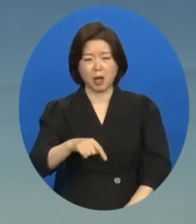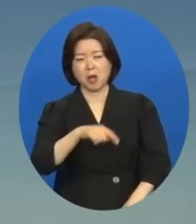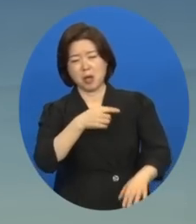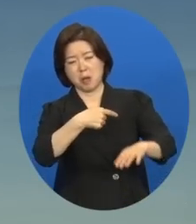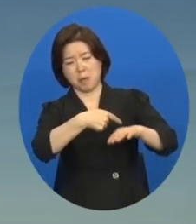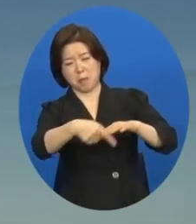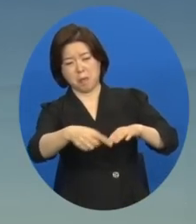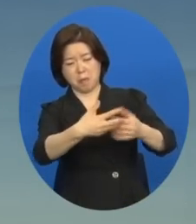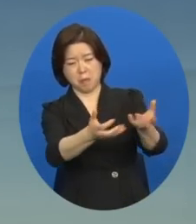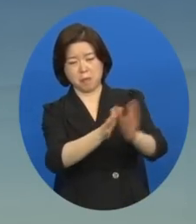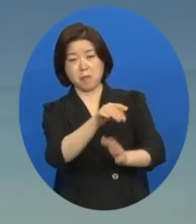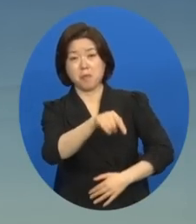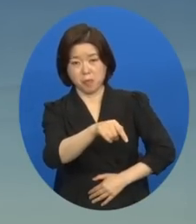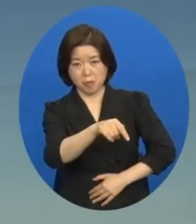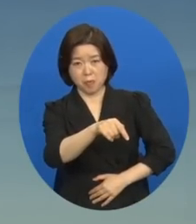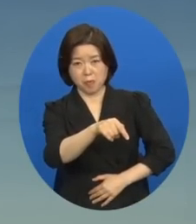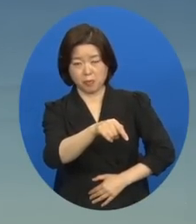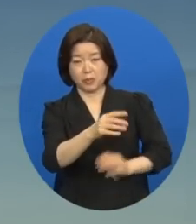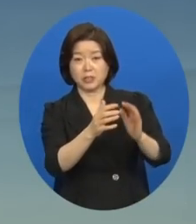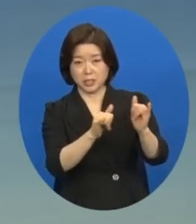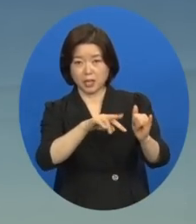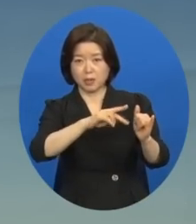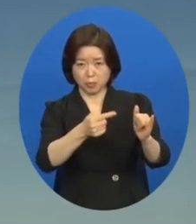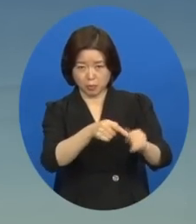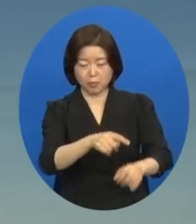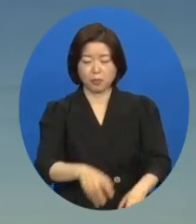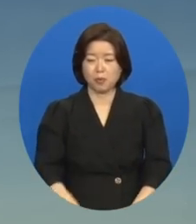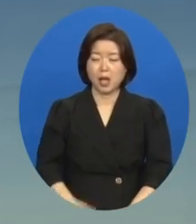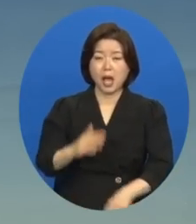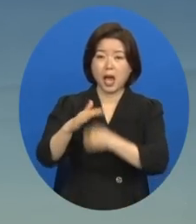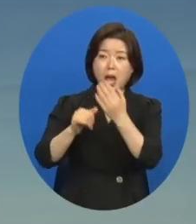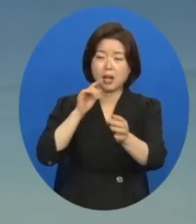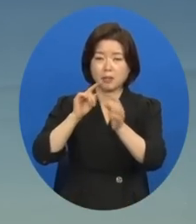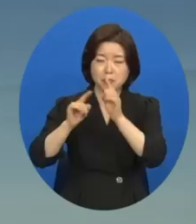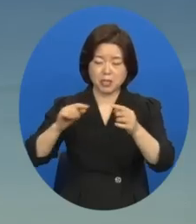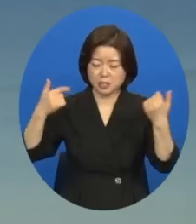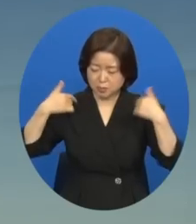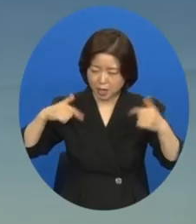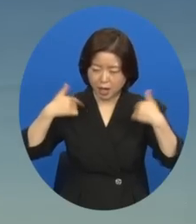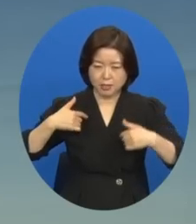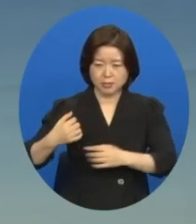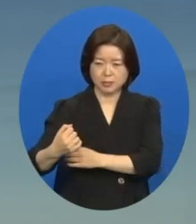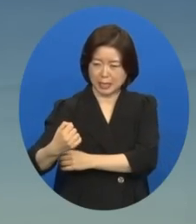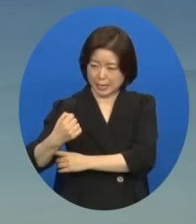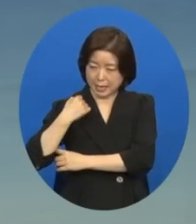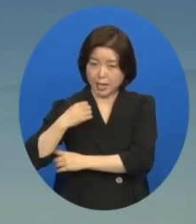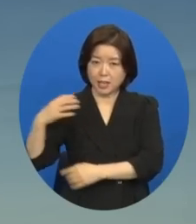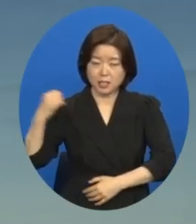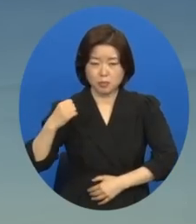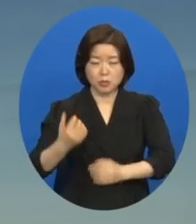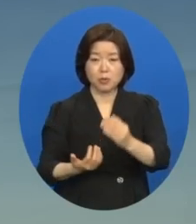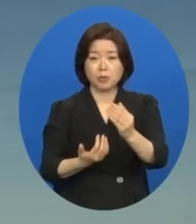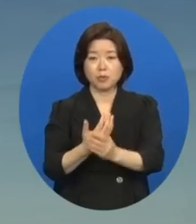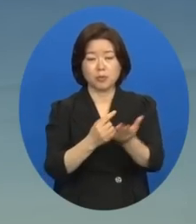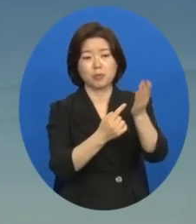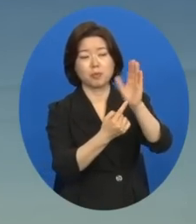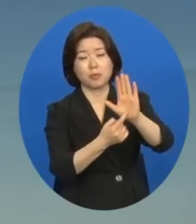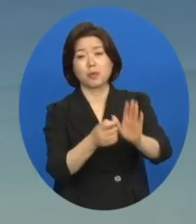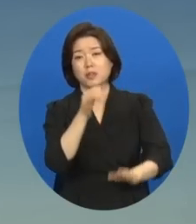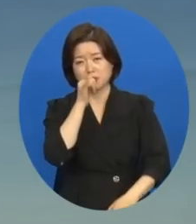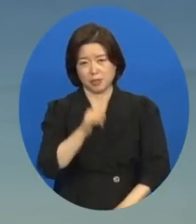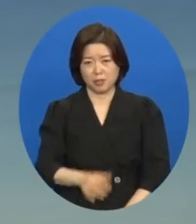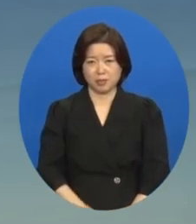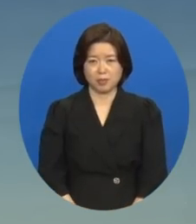마을의 부족민들에게도 하나님의 말씀은 언제나 능력으로 이런 일들을 나타내